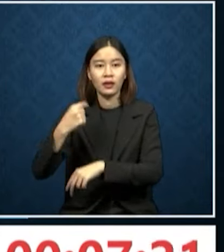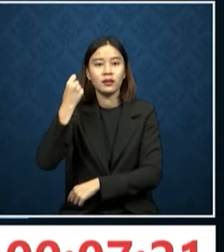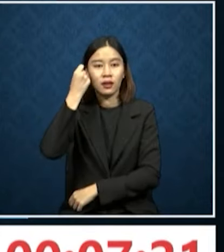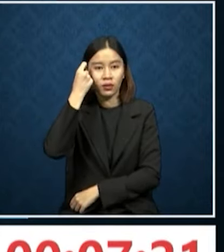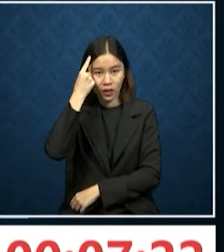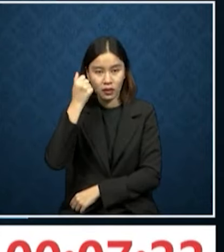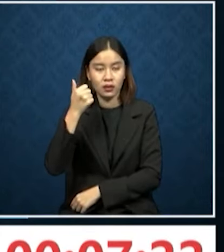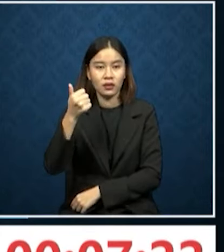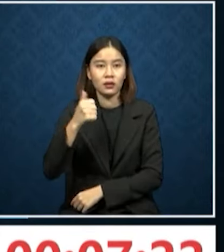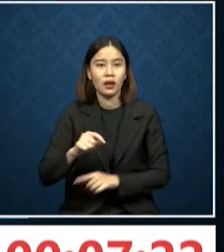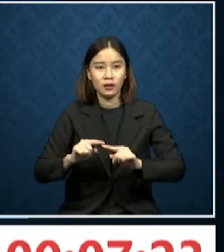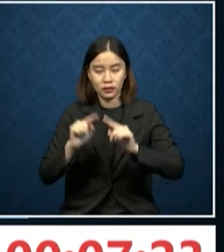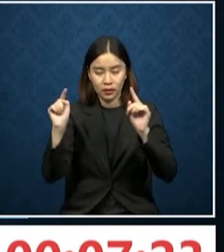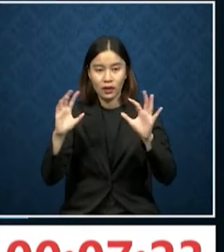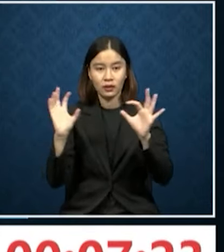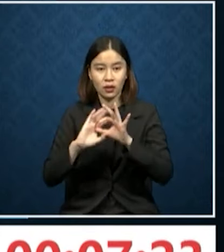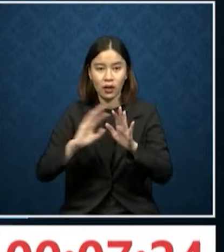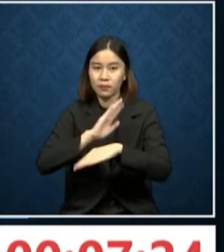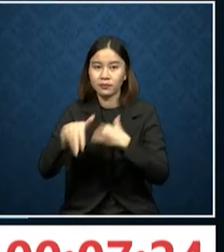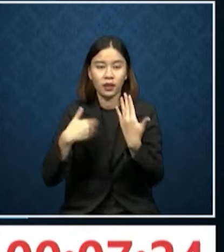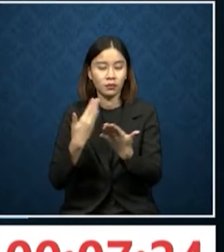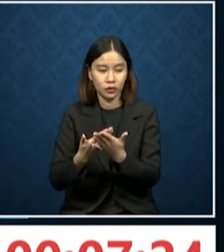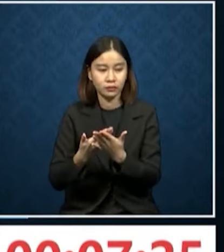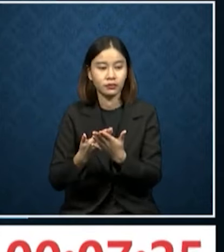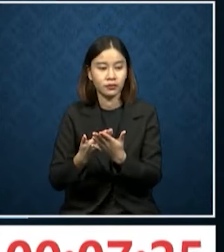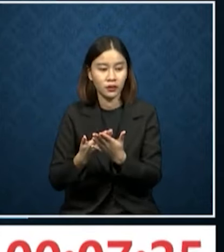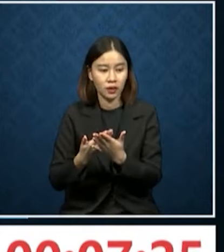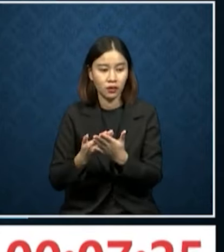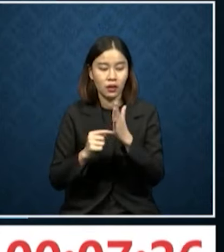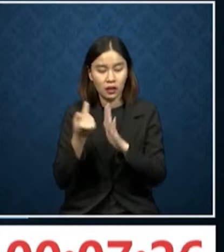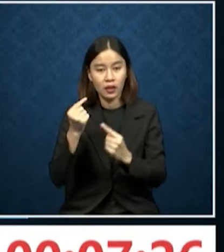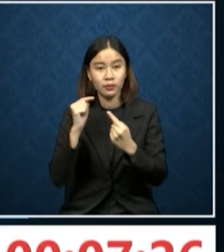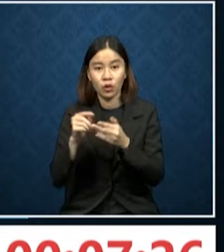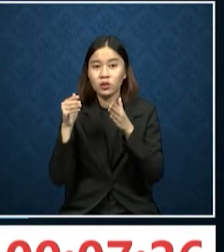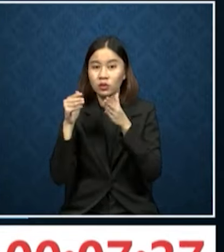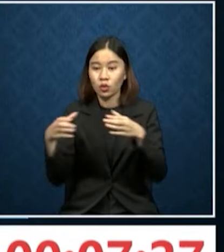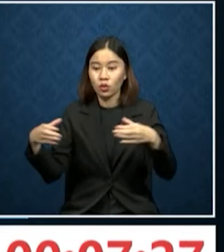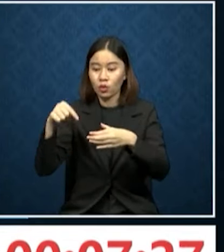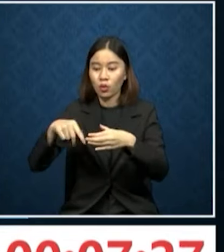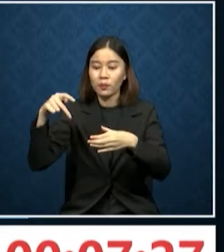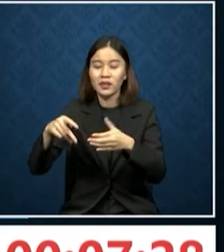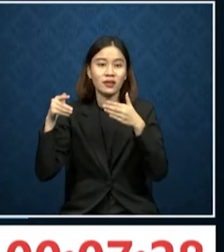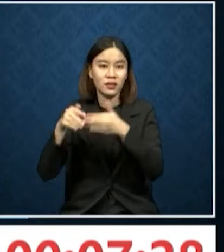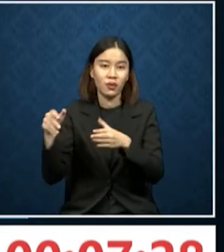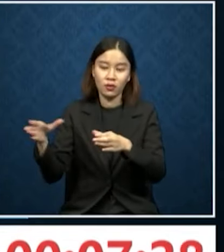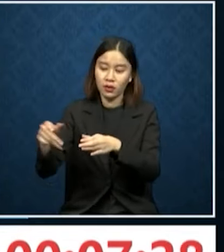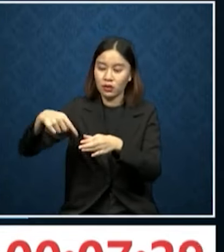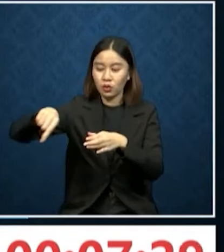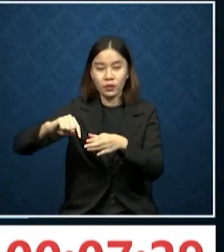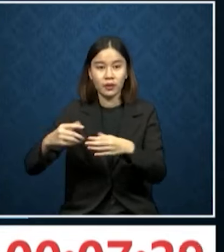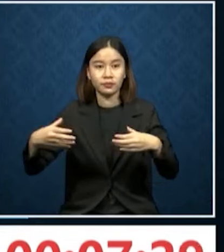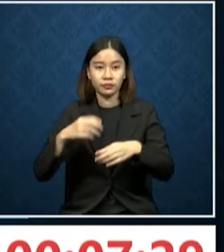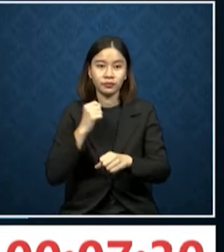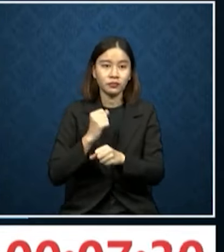ใจกันได้ครับแต่เรื่องราวทั้งหลายเหล่านี้มันก็เริ่มจากจุดเฉพาะชุดเฉพาะกิจของท่านนี่แหละครับคณะท